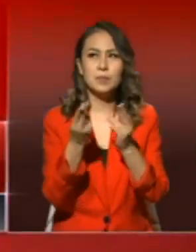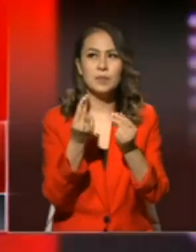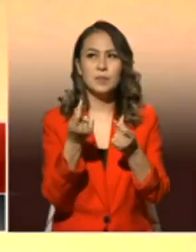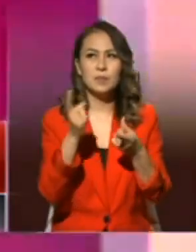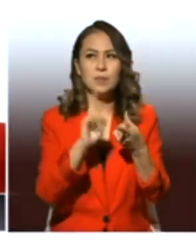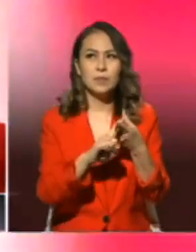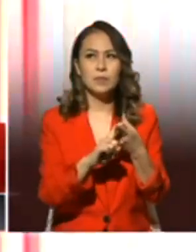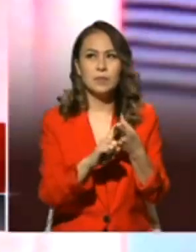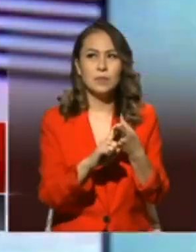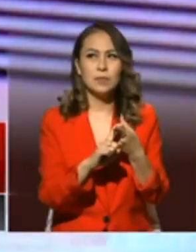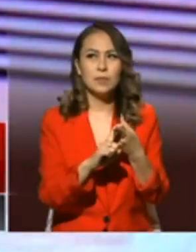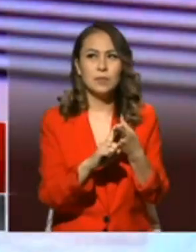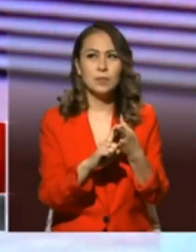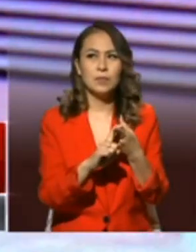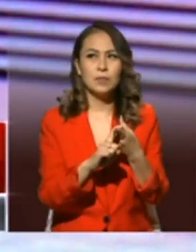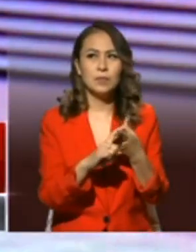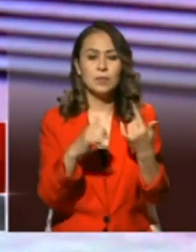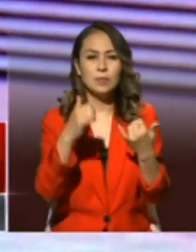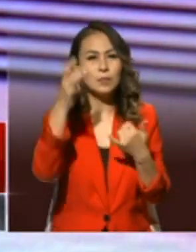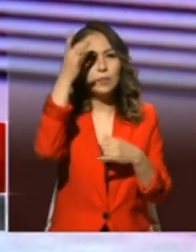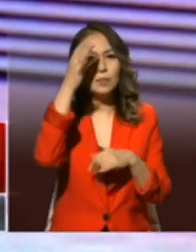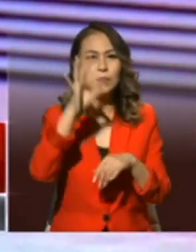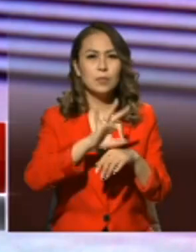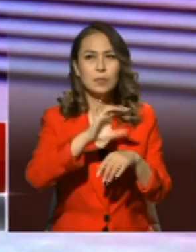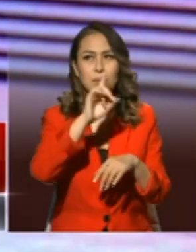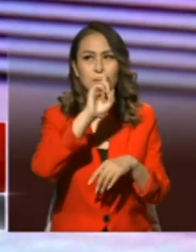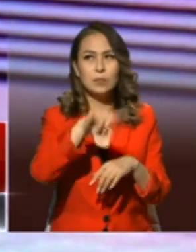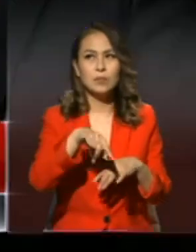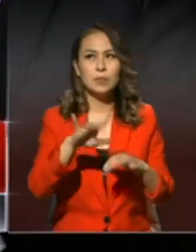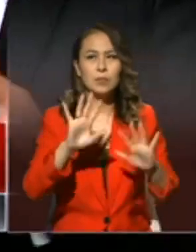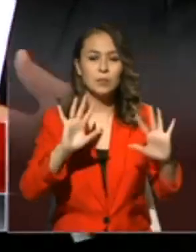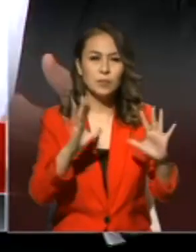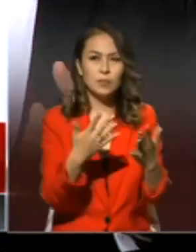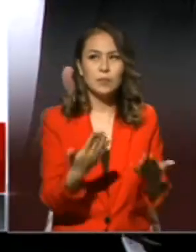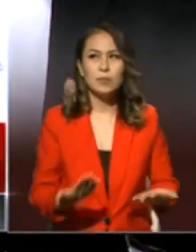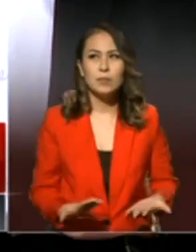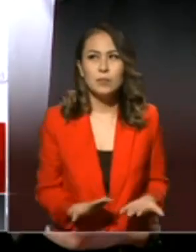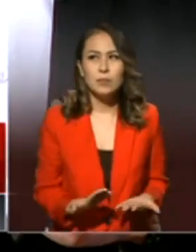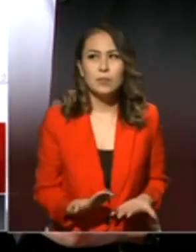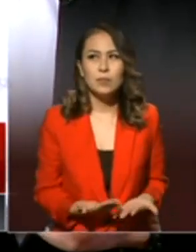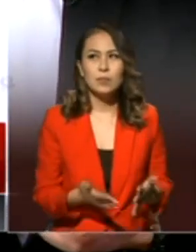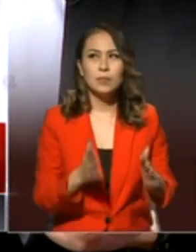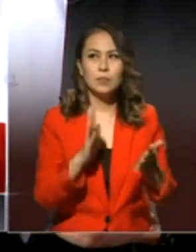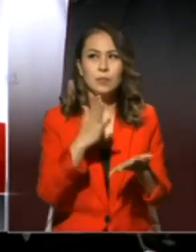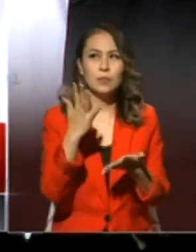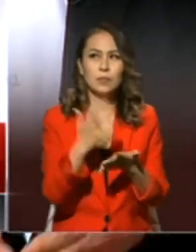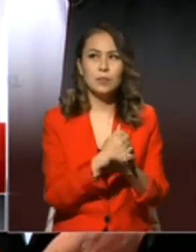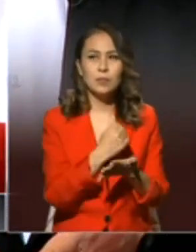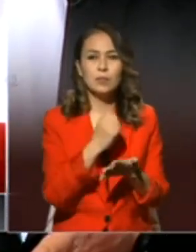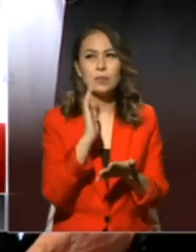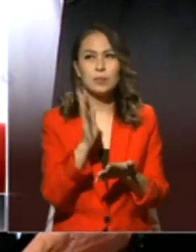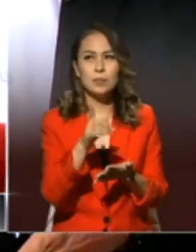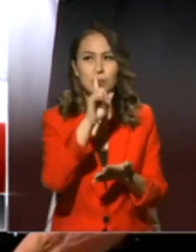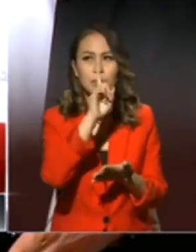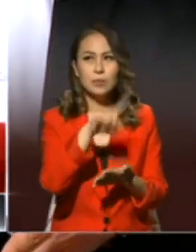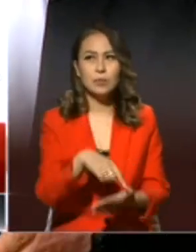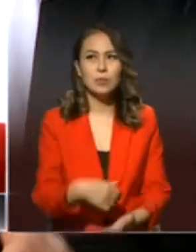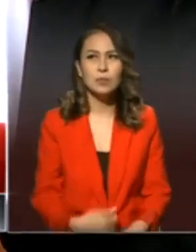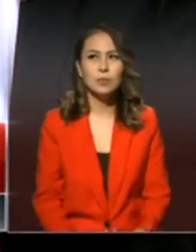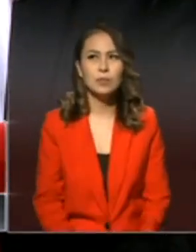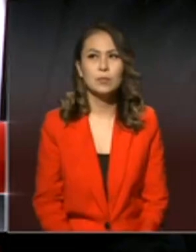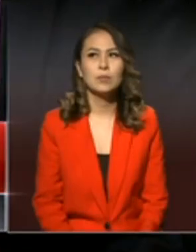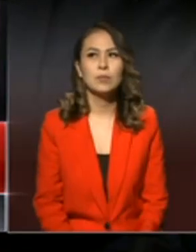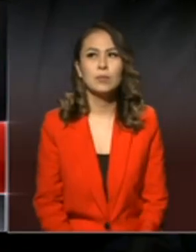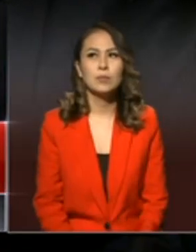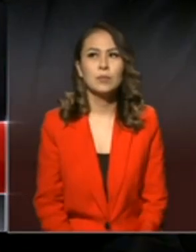біздің ешқайсымыз оны осыны кейін басқа тұрған емес, біз ертеңгі бізге жағдай болып қалса, біздің орын ала алмаймыз, ешқайсымыз басқа тұрғанымыз жоқ. Ғабит мырза, өйтіп